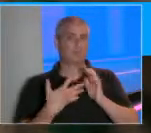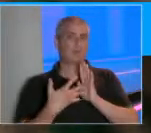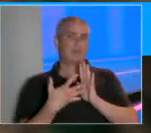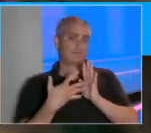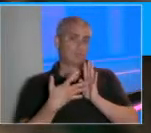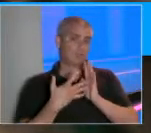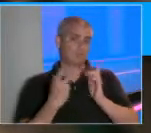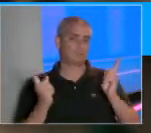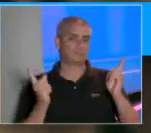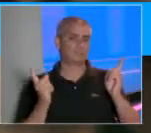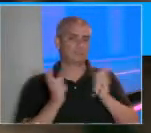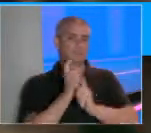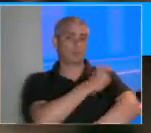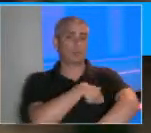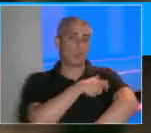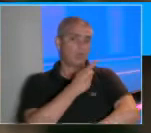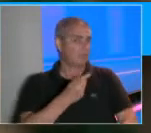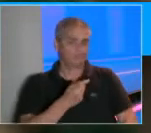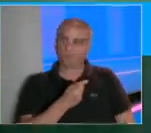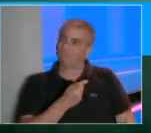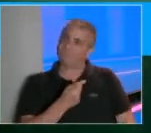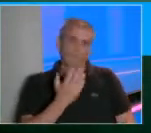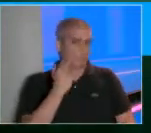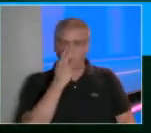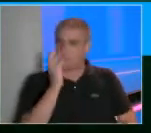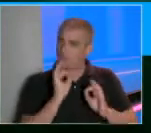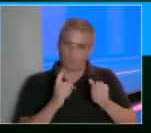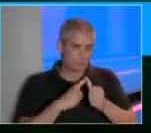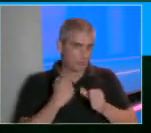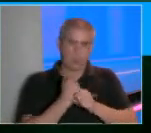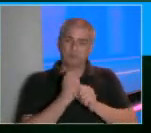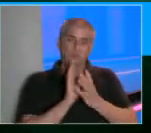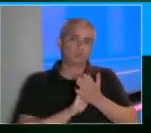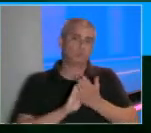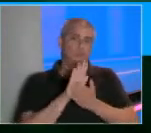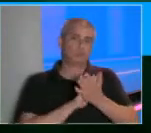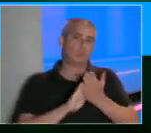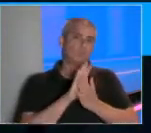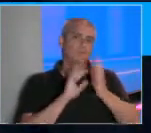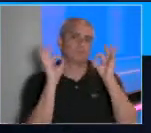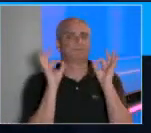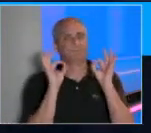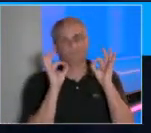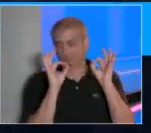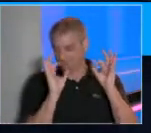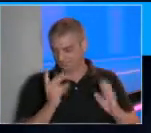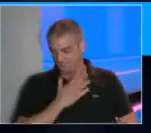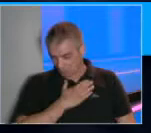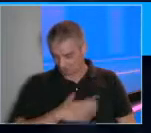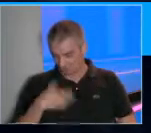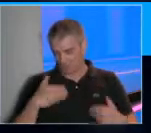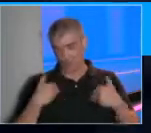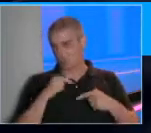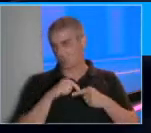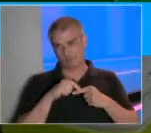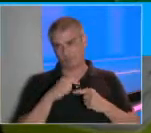לבדוק את הקיצור התורנויות. לא היה פיילוט, לא נוסע שום דבר, אז אני מאוד מאוד רוצה להיות אופטימית,